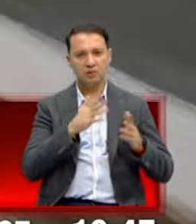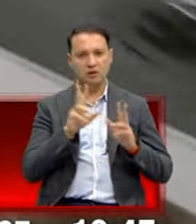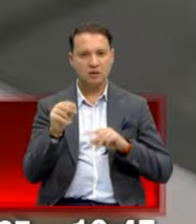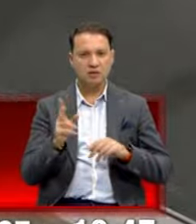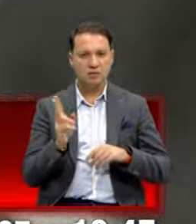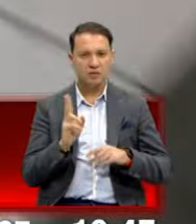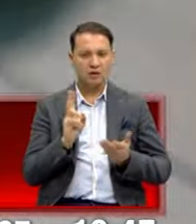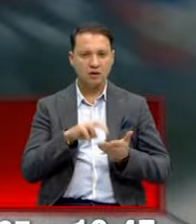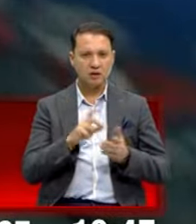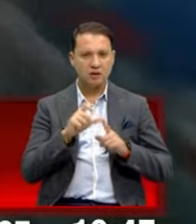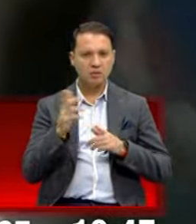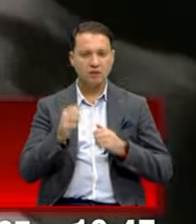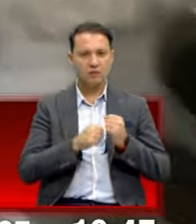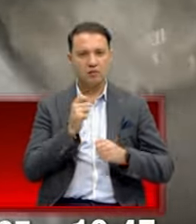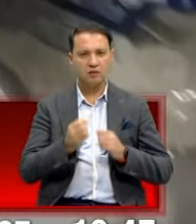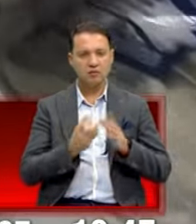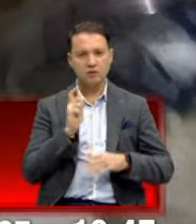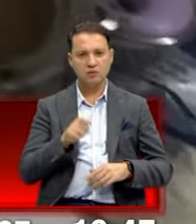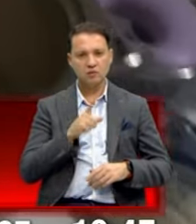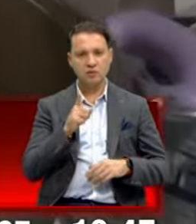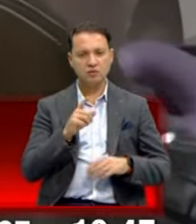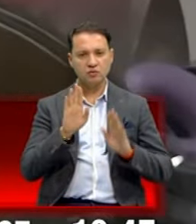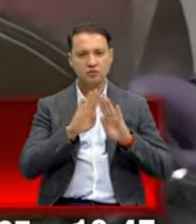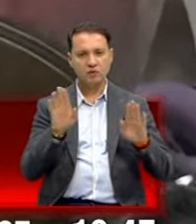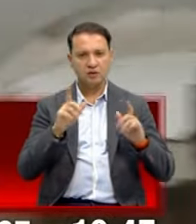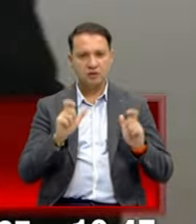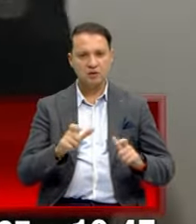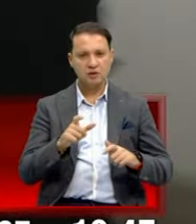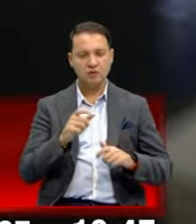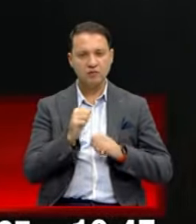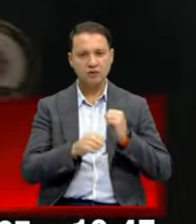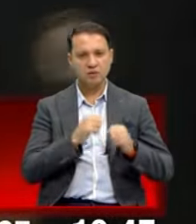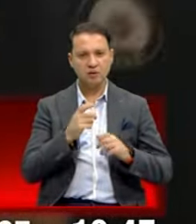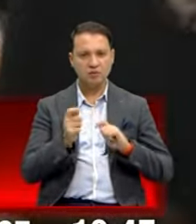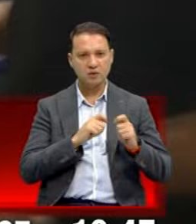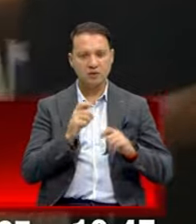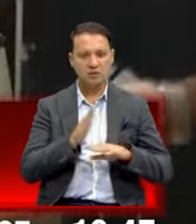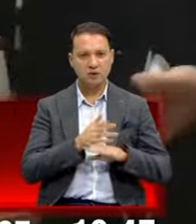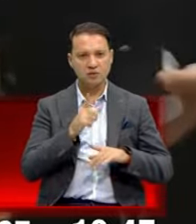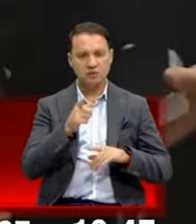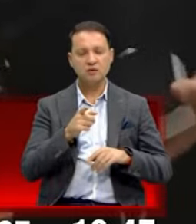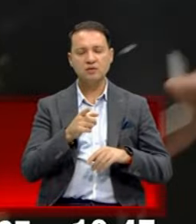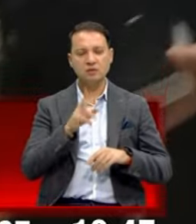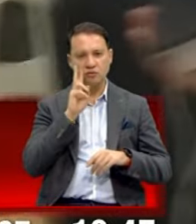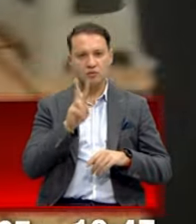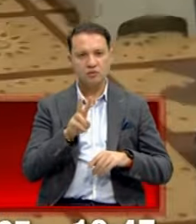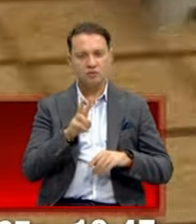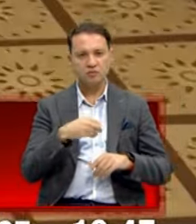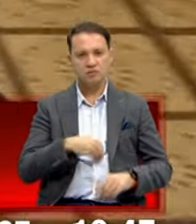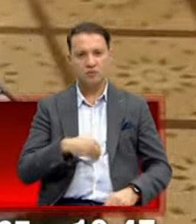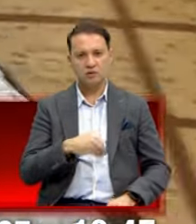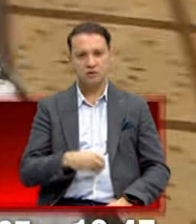yatıp kalkıyor, depoda üretim yapıyorlardı. Duvarlar, yerler, imalatta kullanılan malzemeler, görüntü